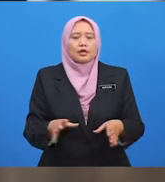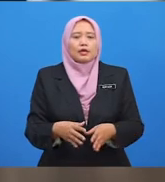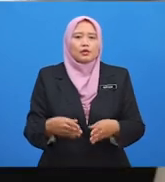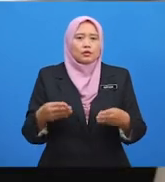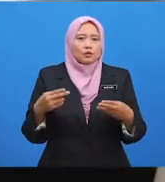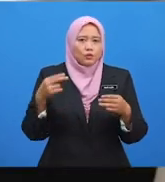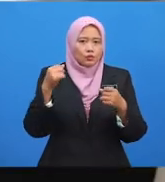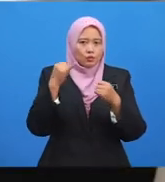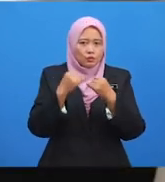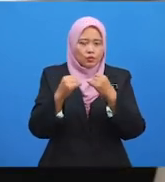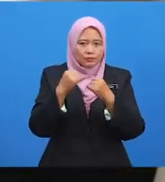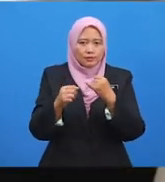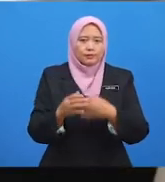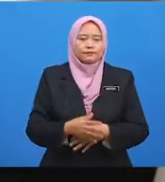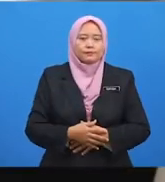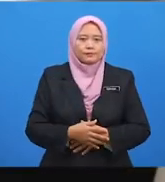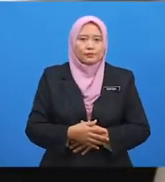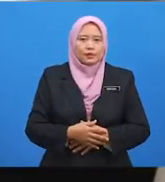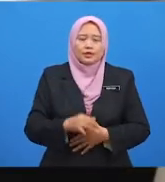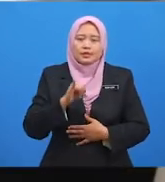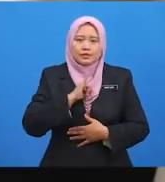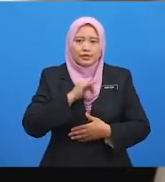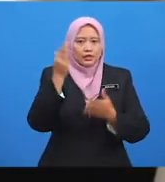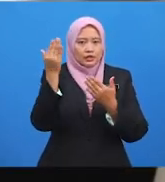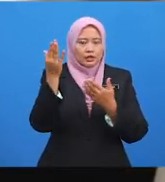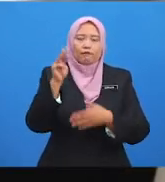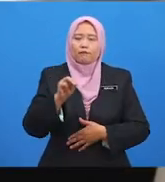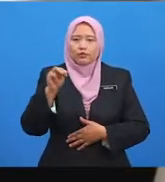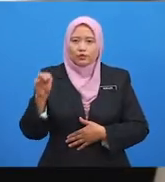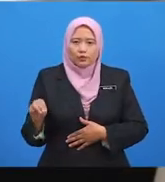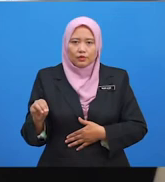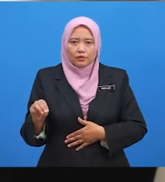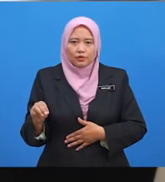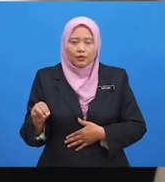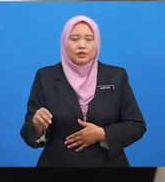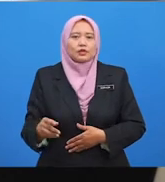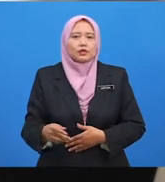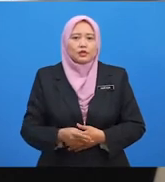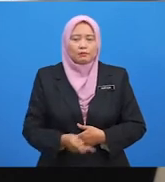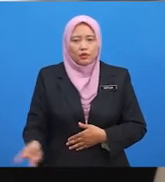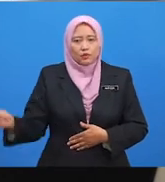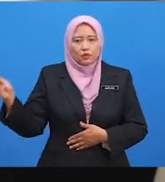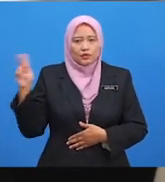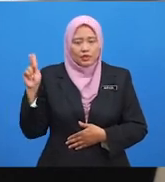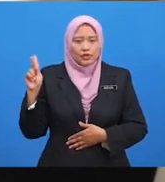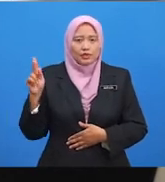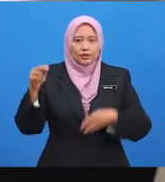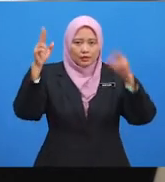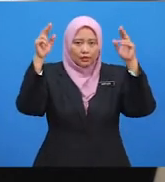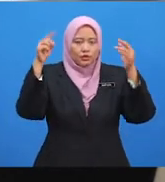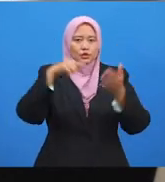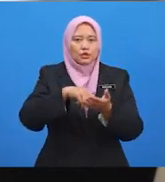penghujungnya Ustadzah mengharapkan murid-murid dapat menguasai topik ini dan seterusnya